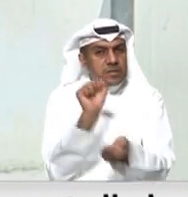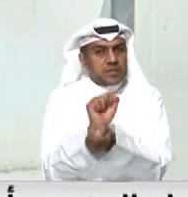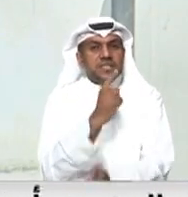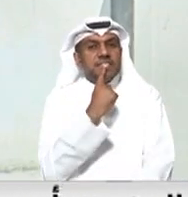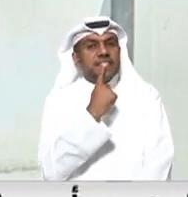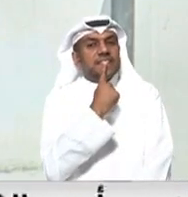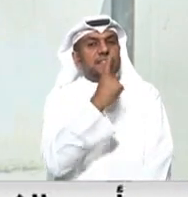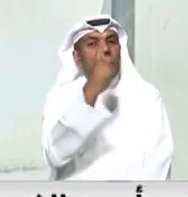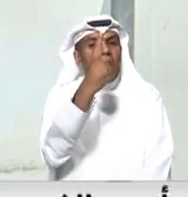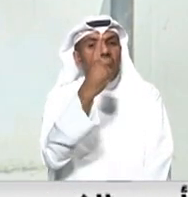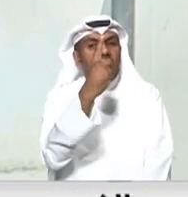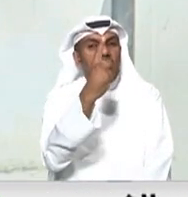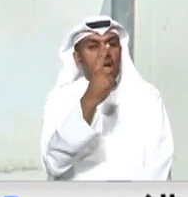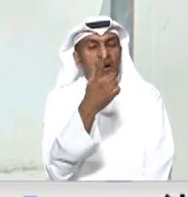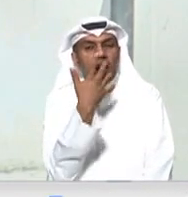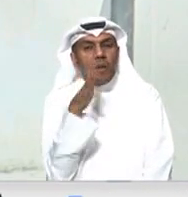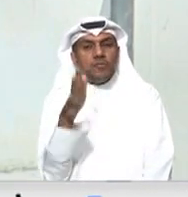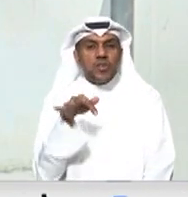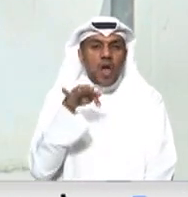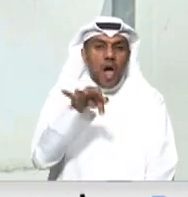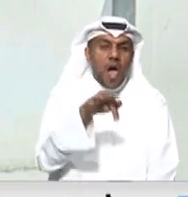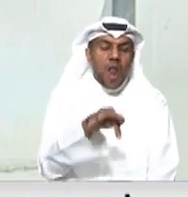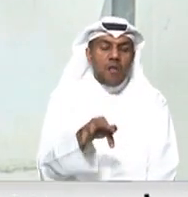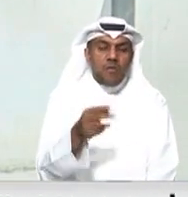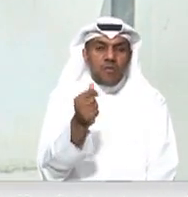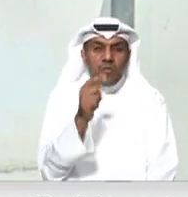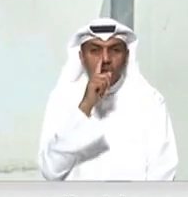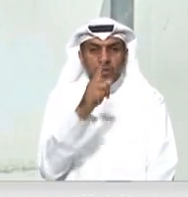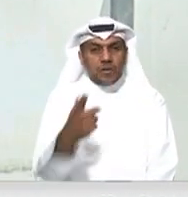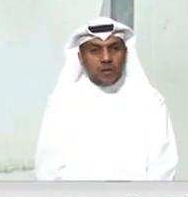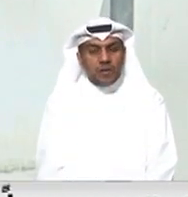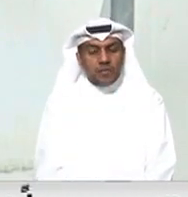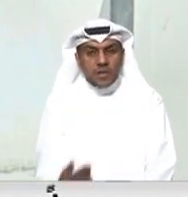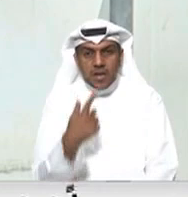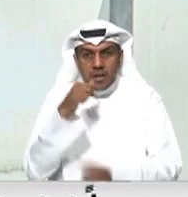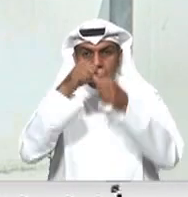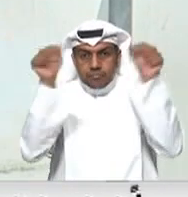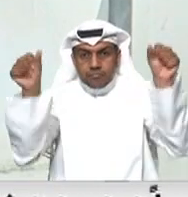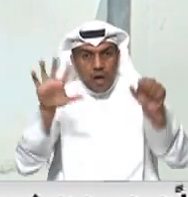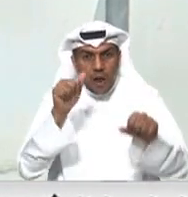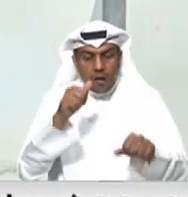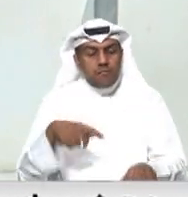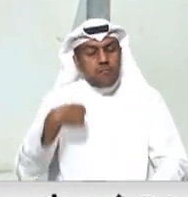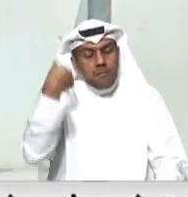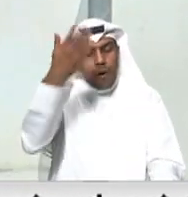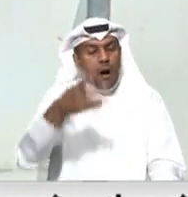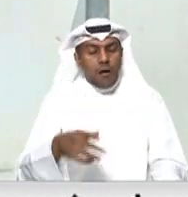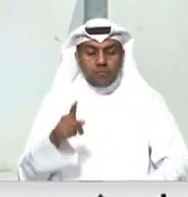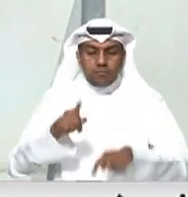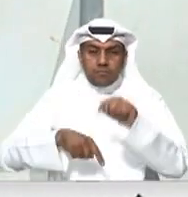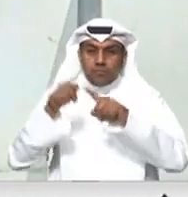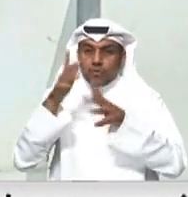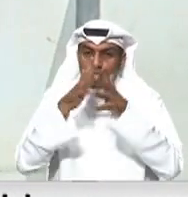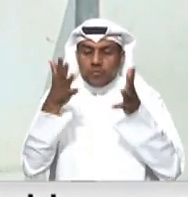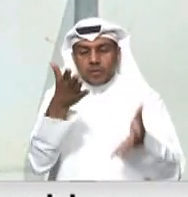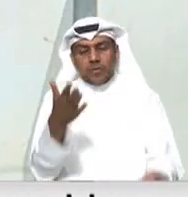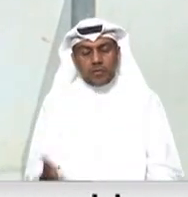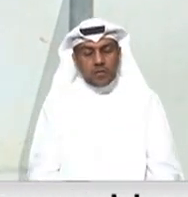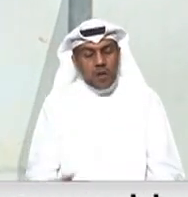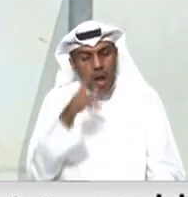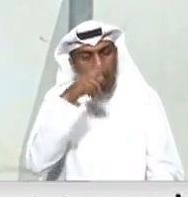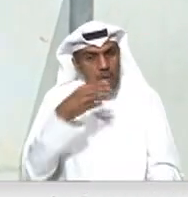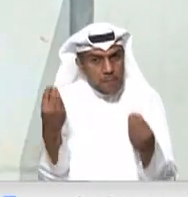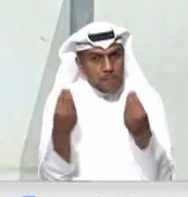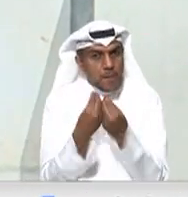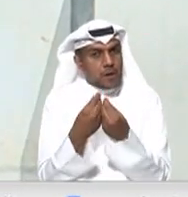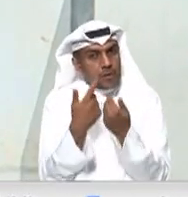توصل الى غرامه اكثر من 550 ال دينار انا ما اتكلم على بس الغلق على الاجراء اللي بعد الغلق فالشخص اللي ما راح يكون في متعاون معان اي صاحب